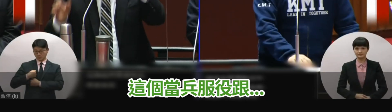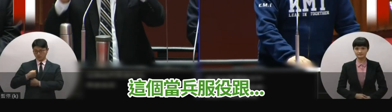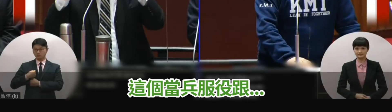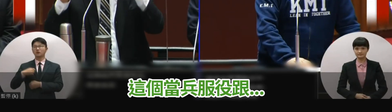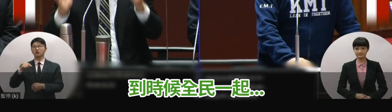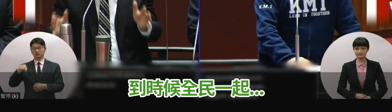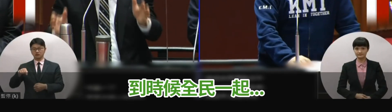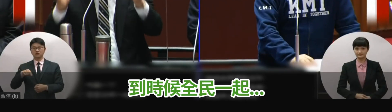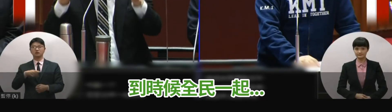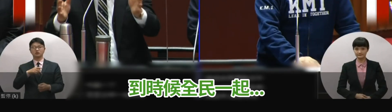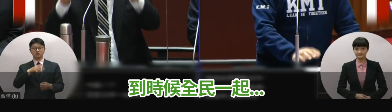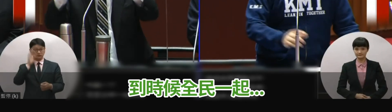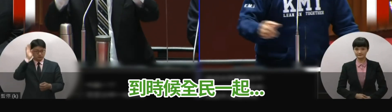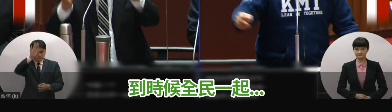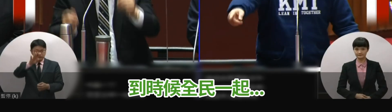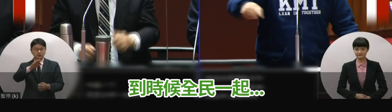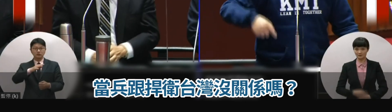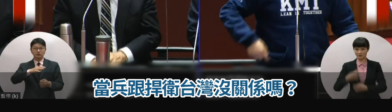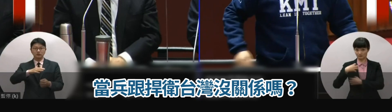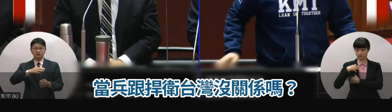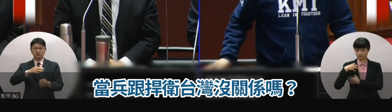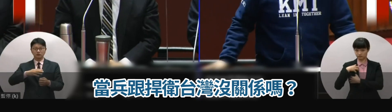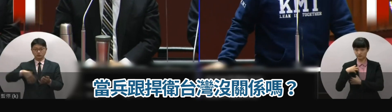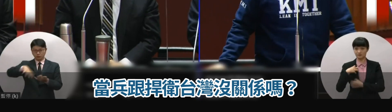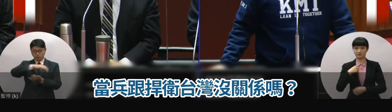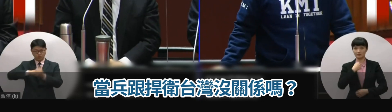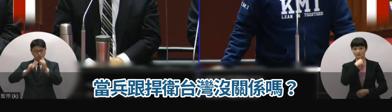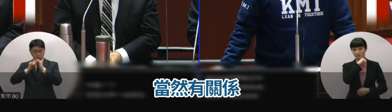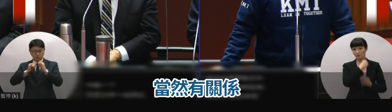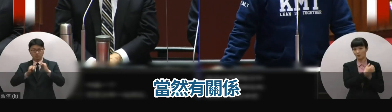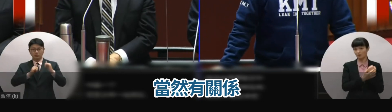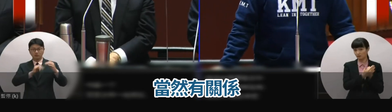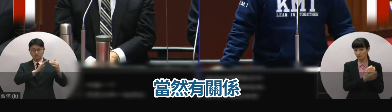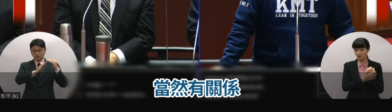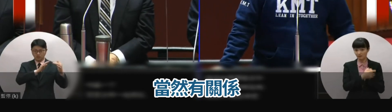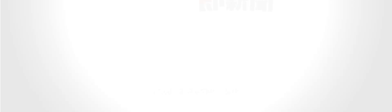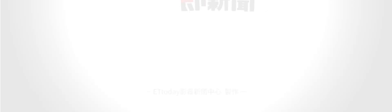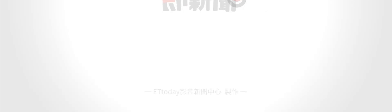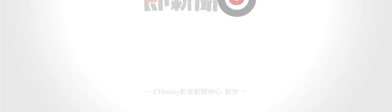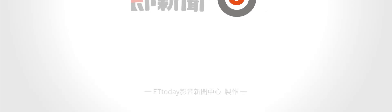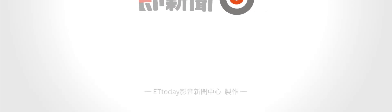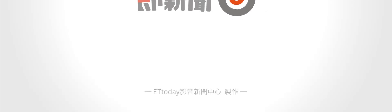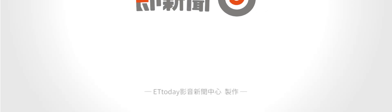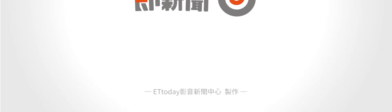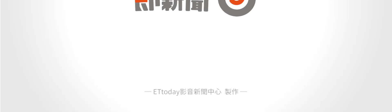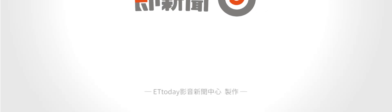这个到时候全民一起 当兵跟捍卫台湾没关系吗？ 对， 当然有关系。